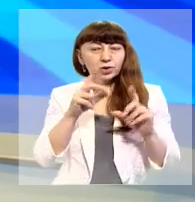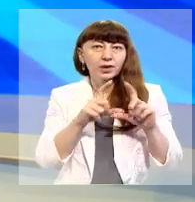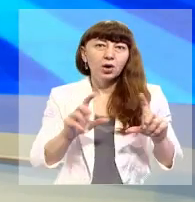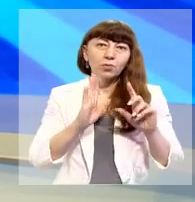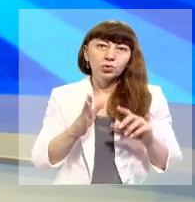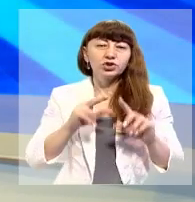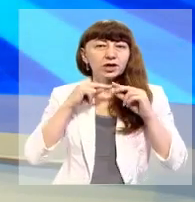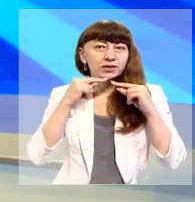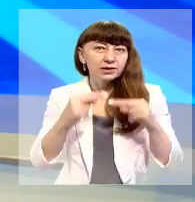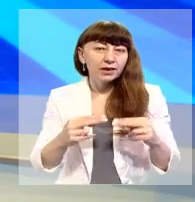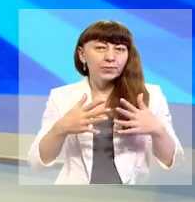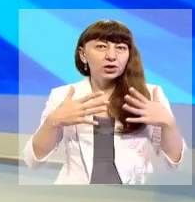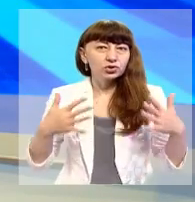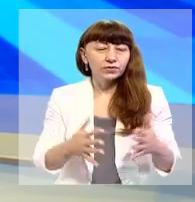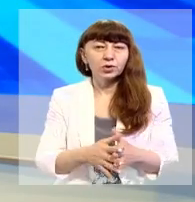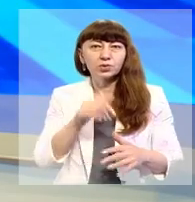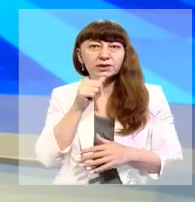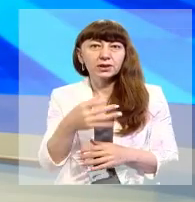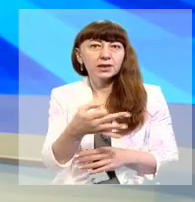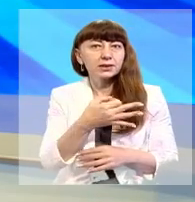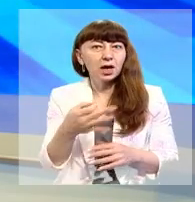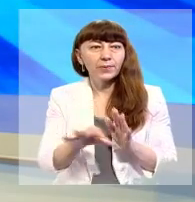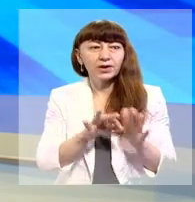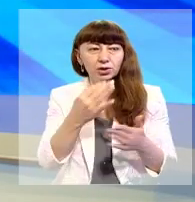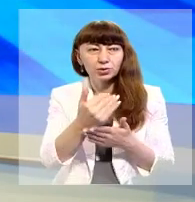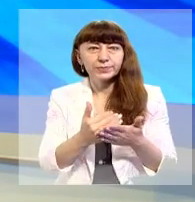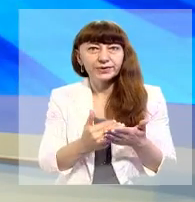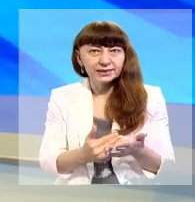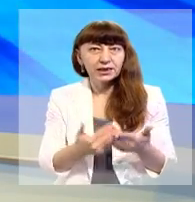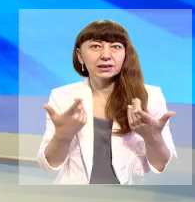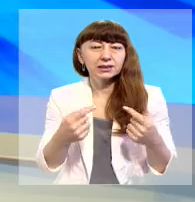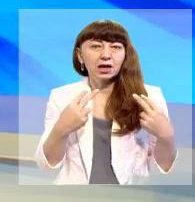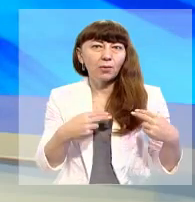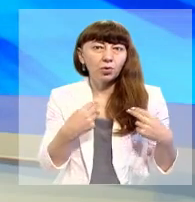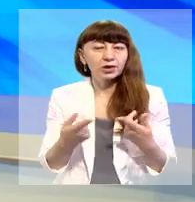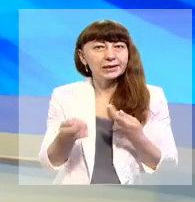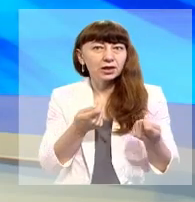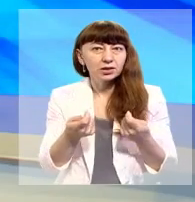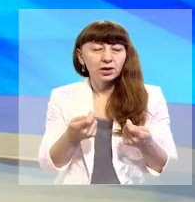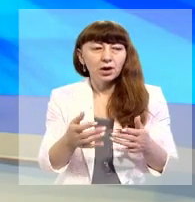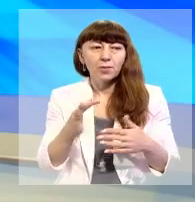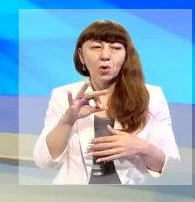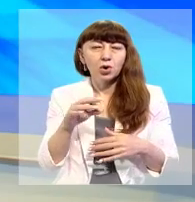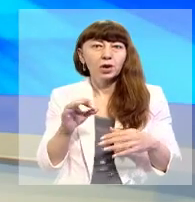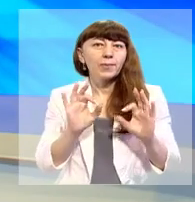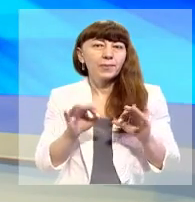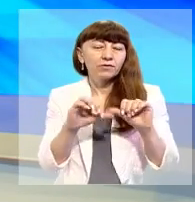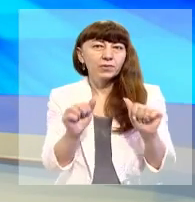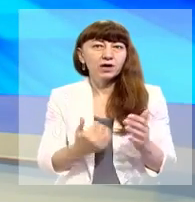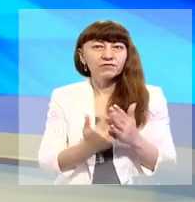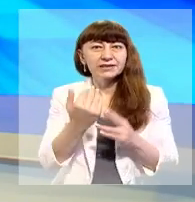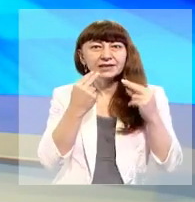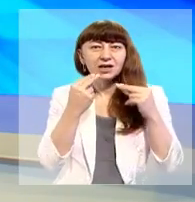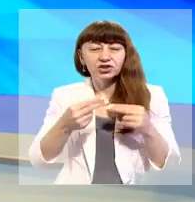будут уделять особое внимание. В Костанайской области уже определен список. Здесь работа будет организована особым образом, чтобы повысить